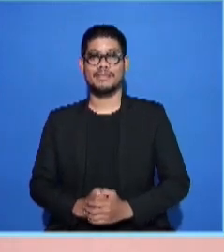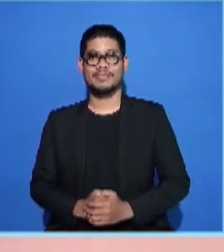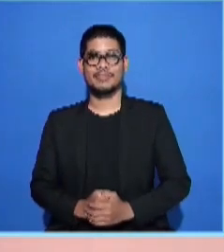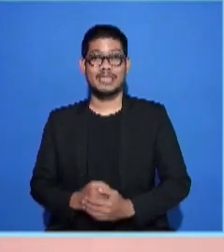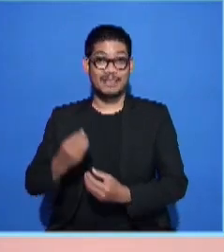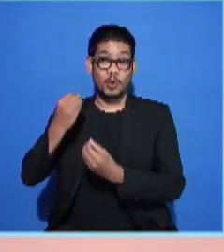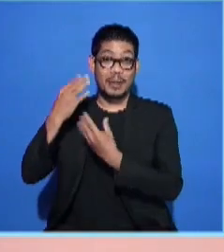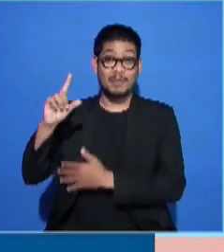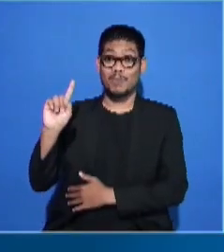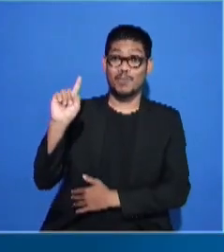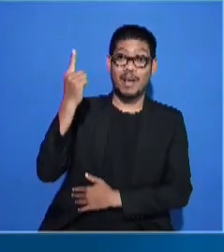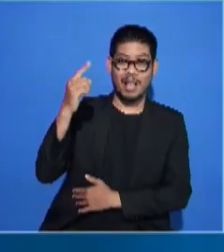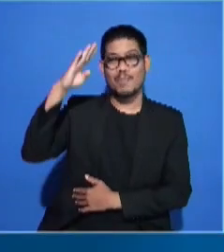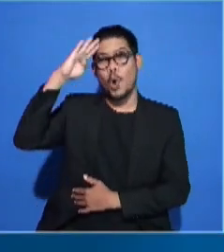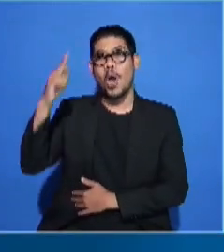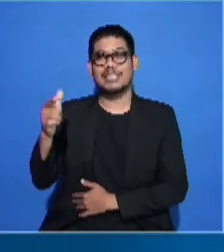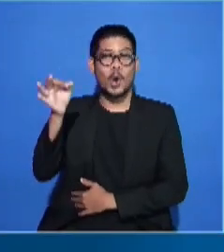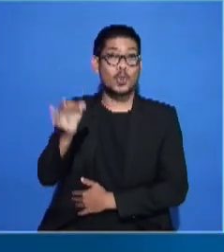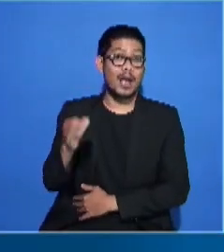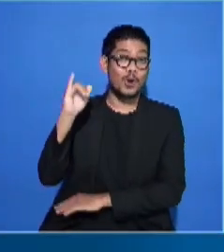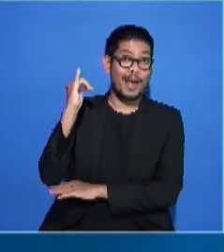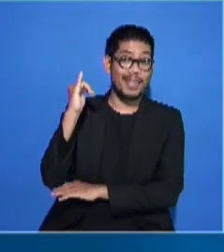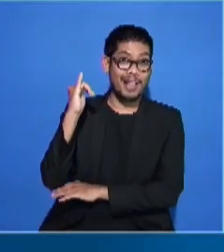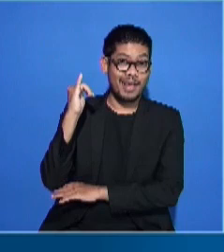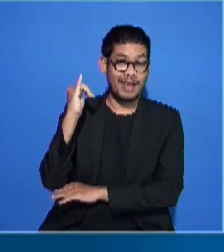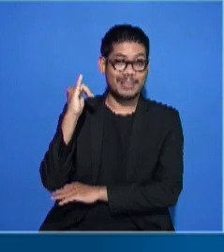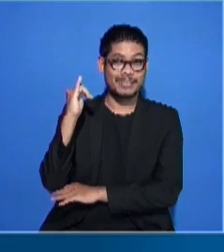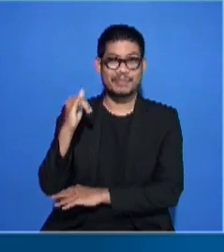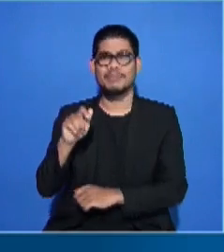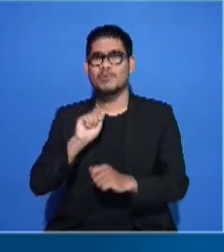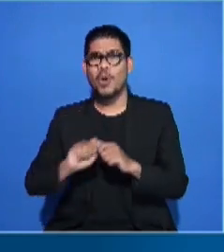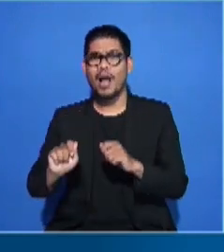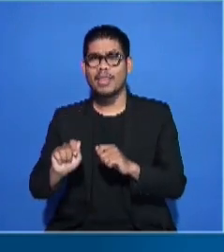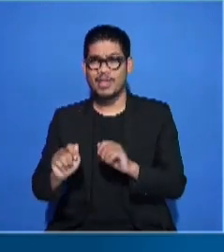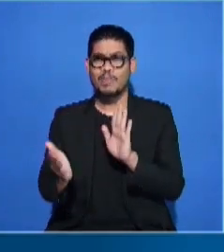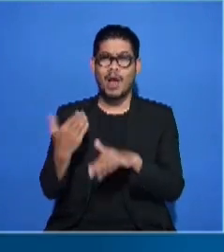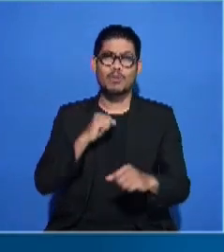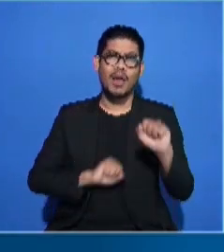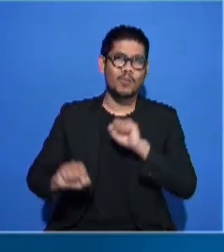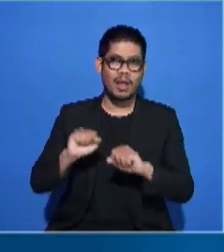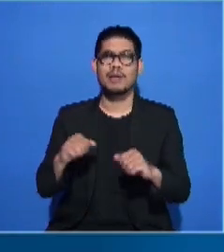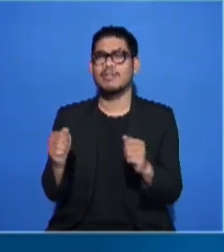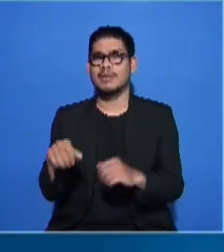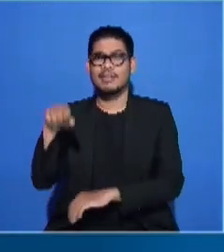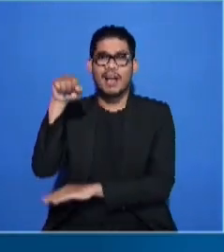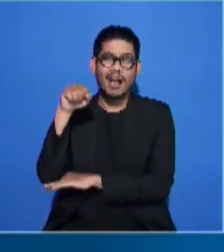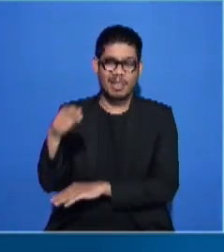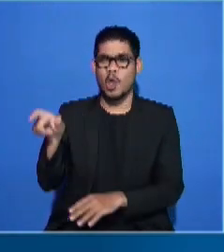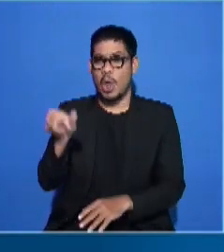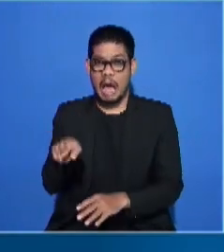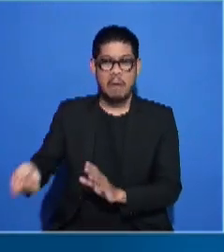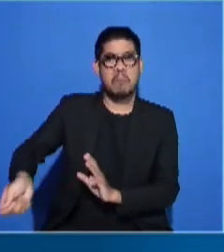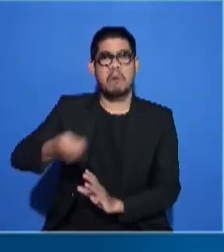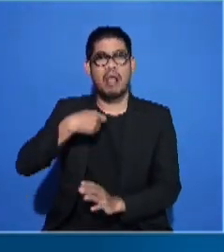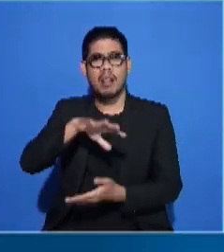Informasi pertama, Saudara, Kepolisian Resort Kota Yogyakarta menggelar rekonstruksi kasus kejahatan jalanan dan pembacokan yang terjadi di